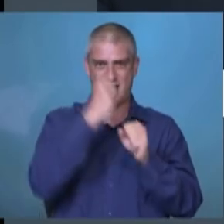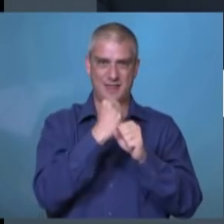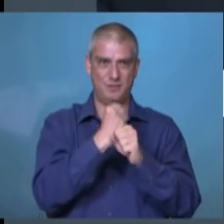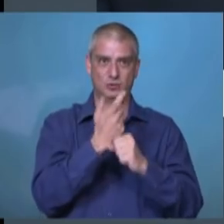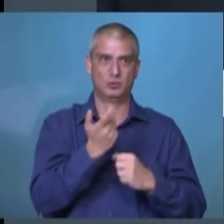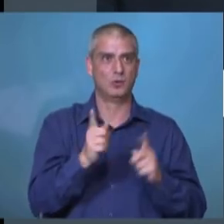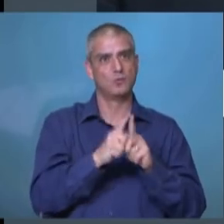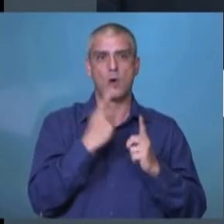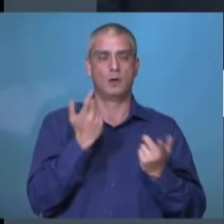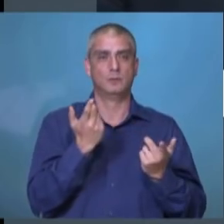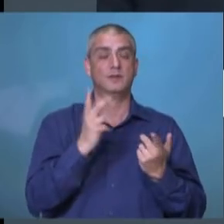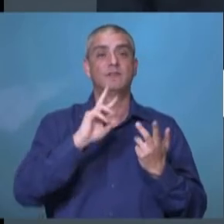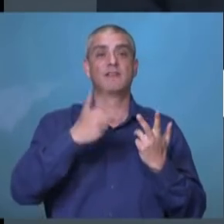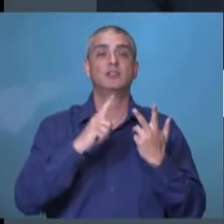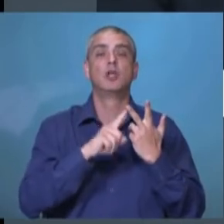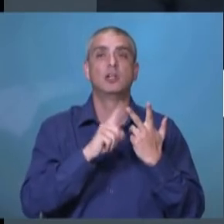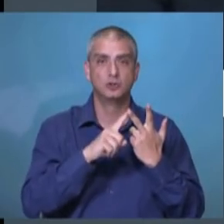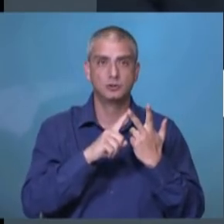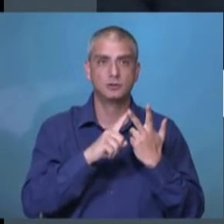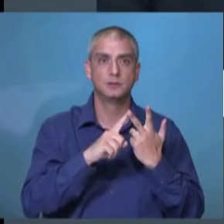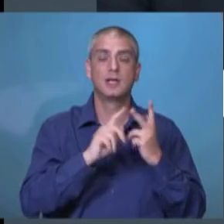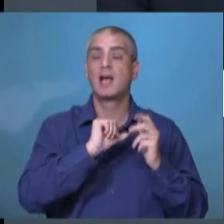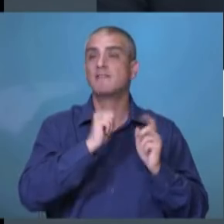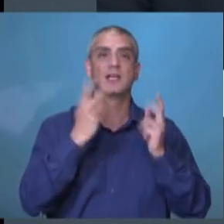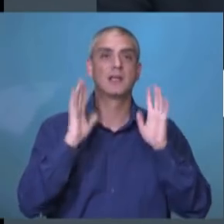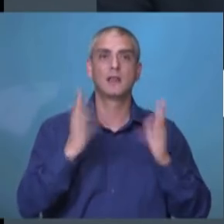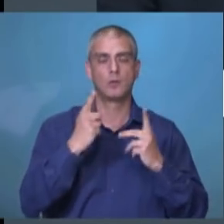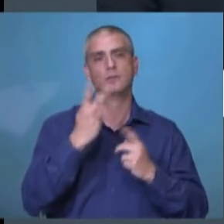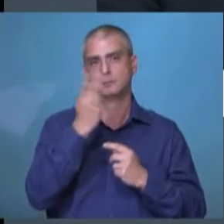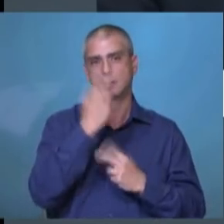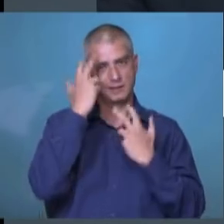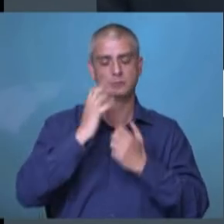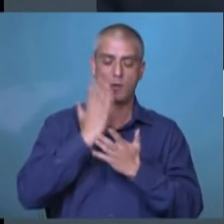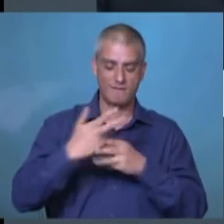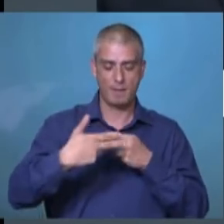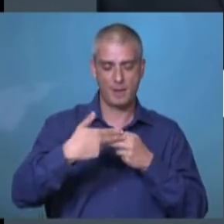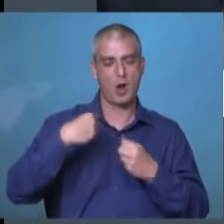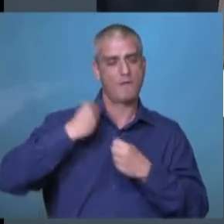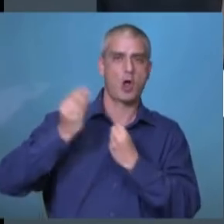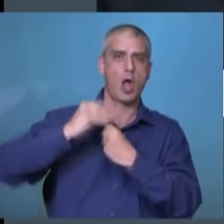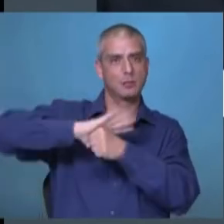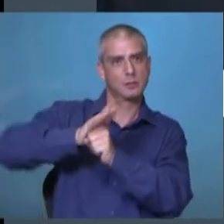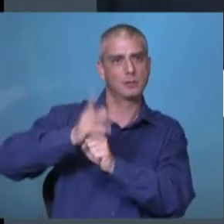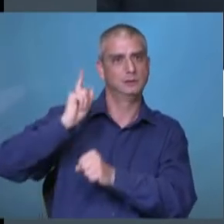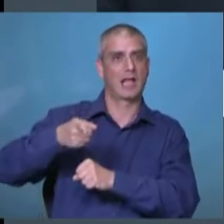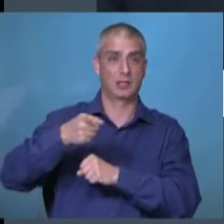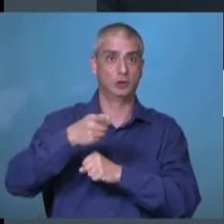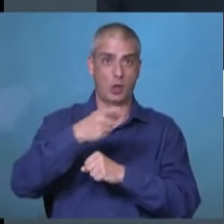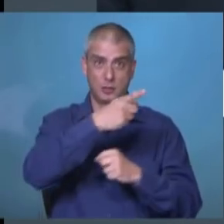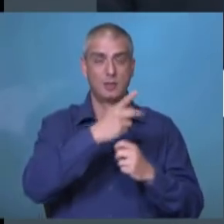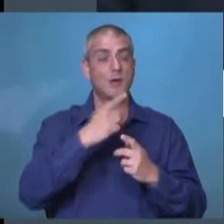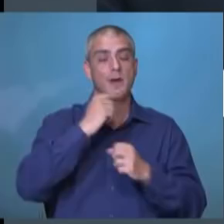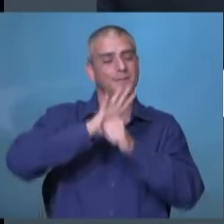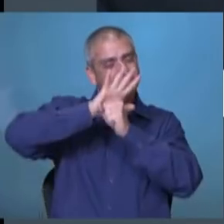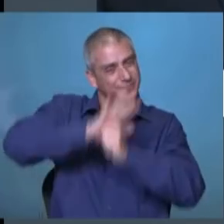אנחנו מוכנים. והדבר השלישי והאחרון, אולי הכי קונקרטי, תצפו לסנקציות נוספות כבר בעתיד הקרוב. זאת אומרת, המדיניות של לחץ מקסימלי